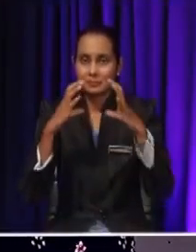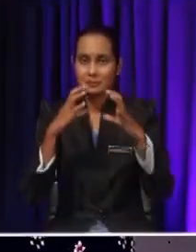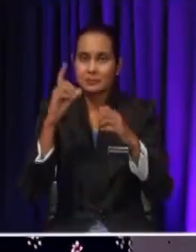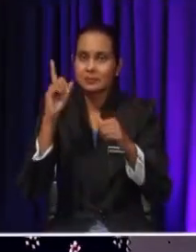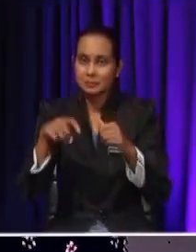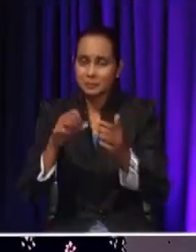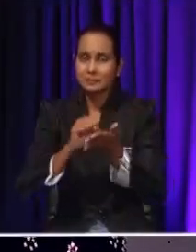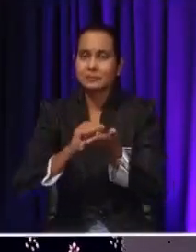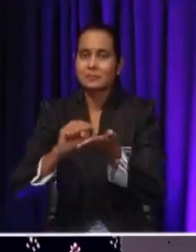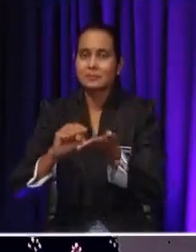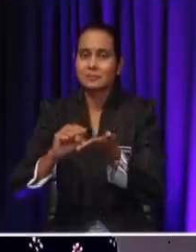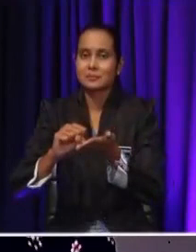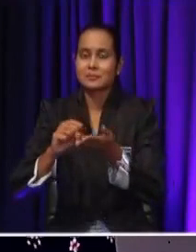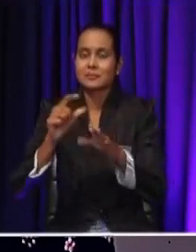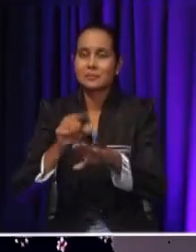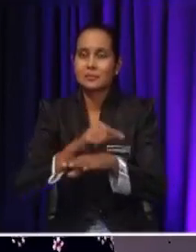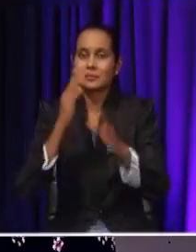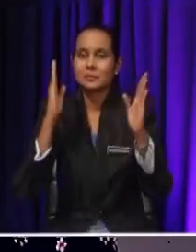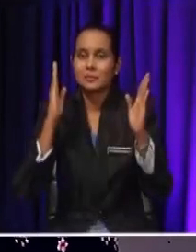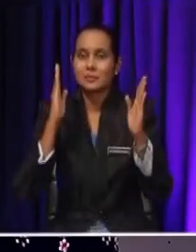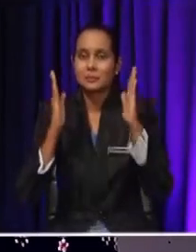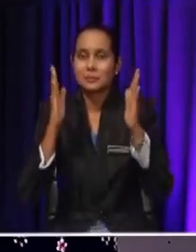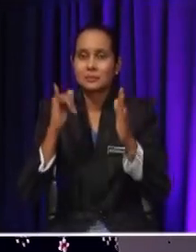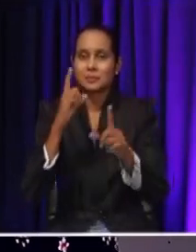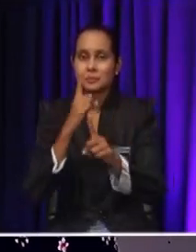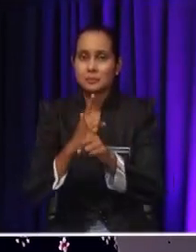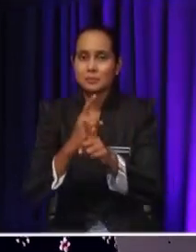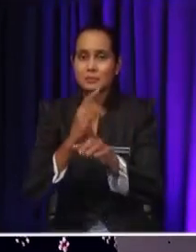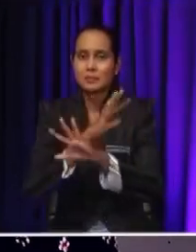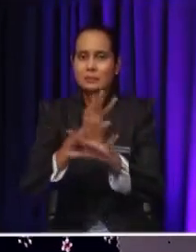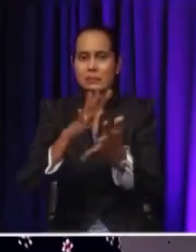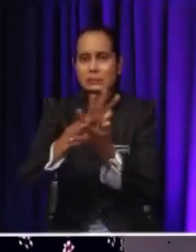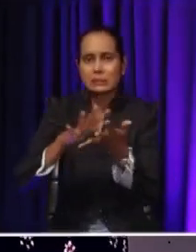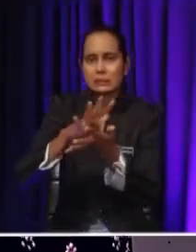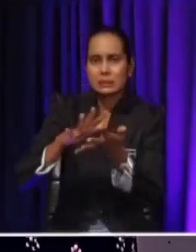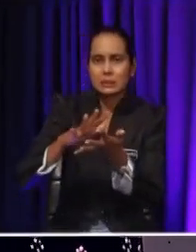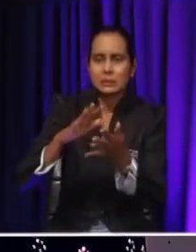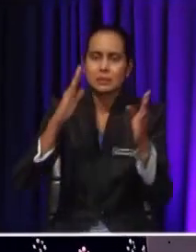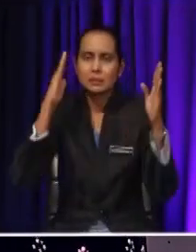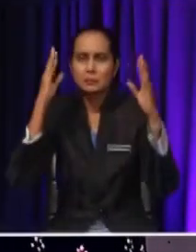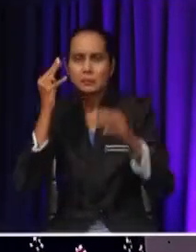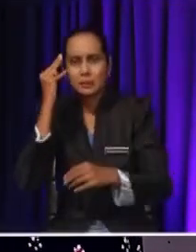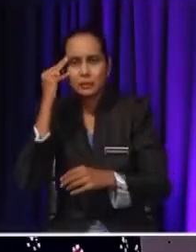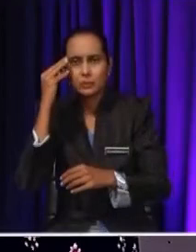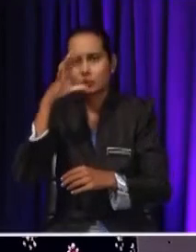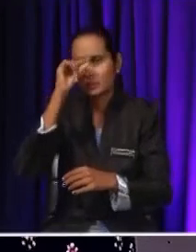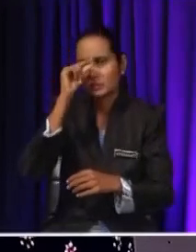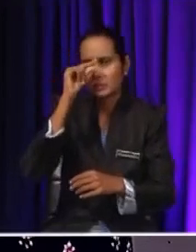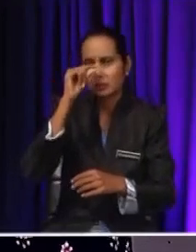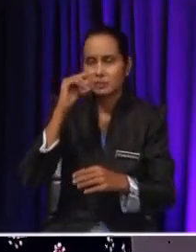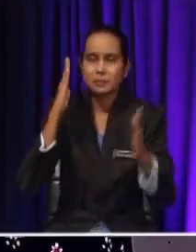berkata Susila menggunakan bahasa yang betul jangan mencampurkan bahasa Melayu dan bahasa Inggris dan juga bahas ke pasar jadi